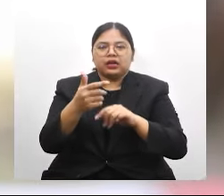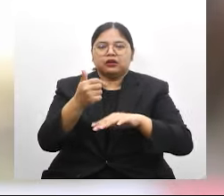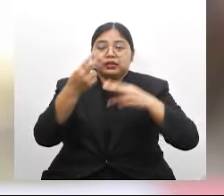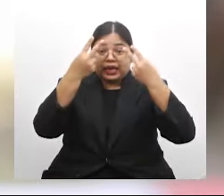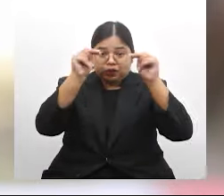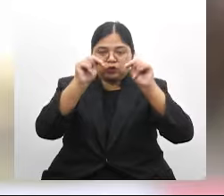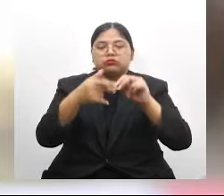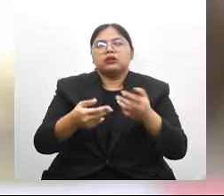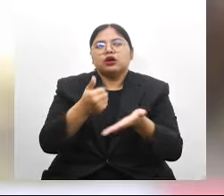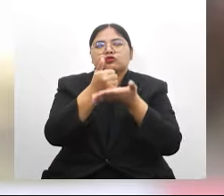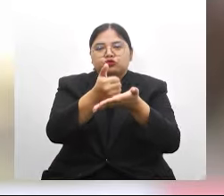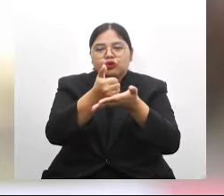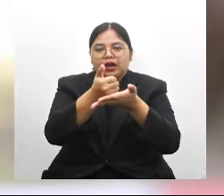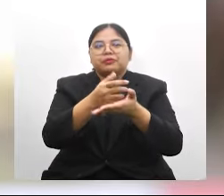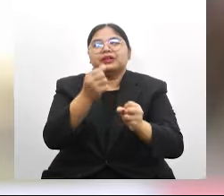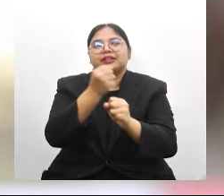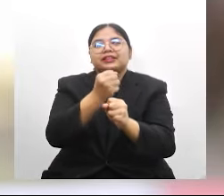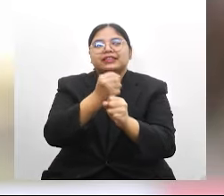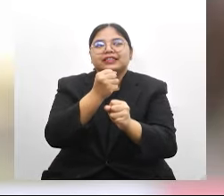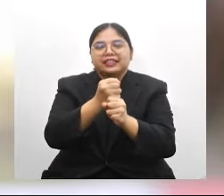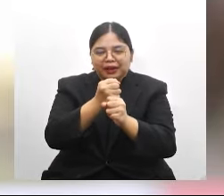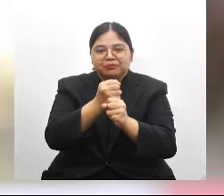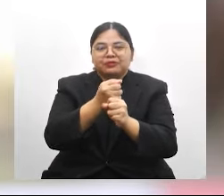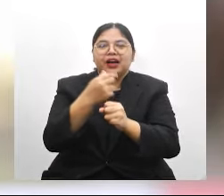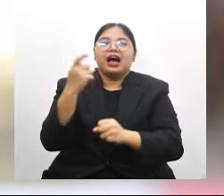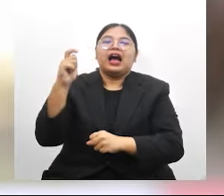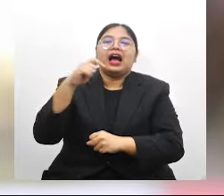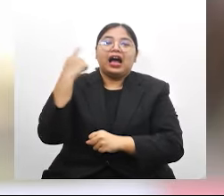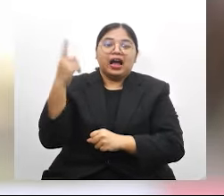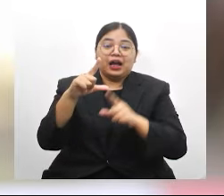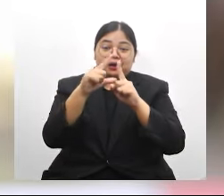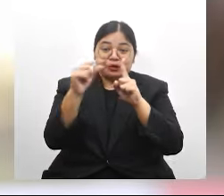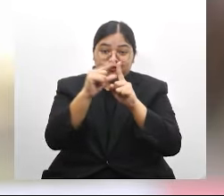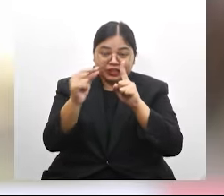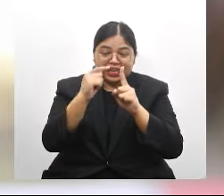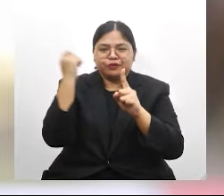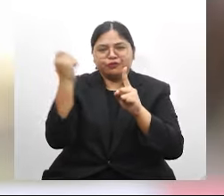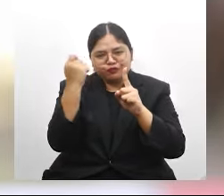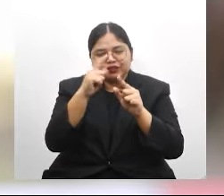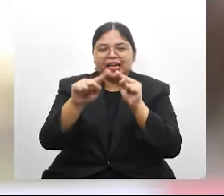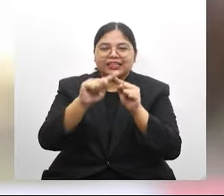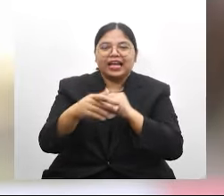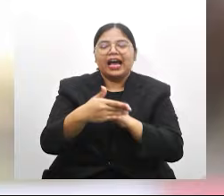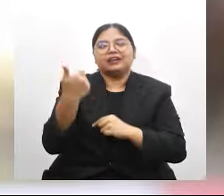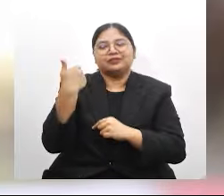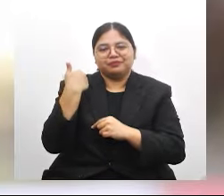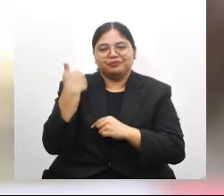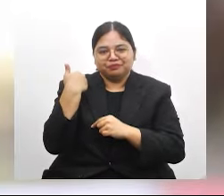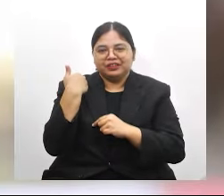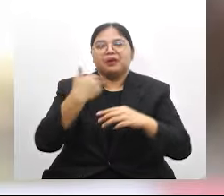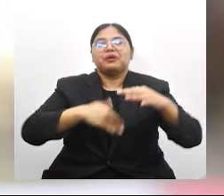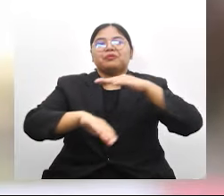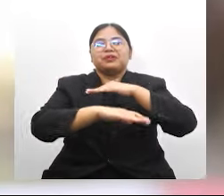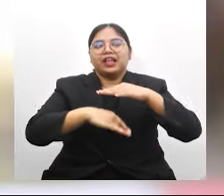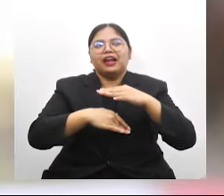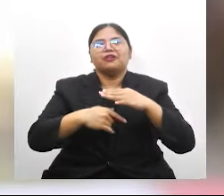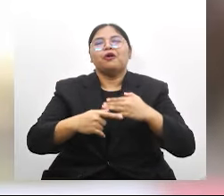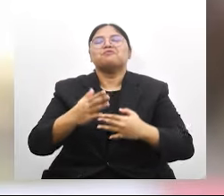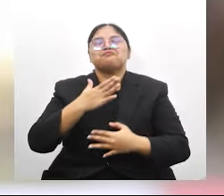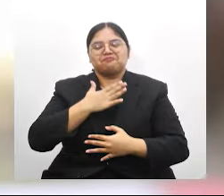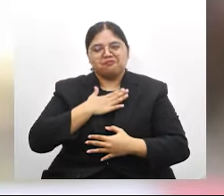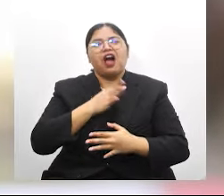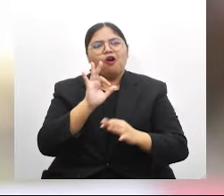โครงการยุวมัคคุเทศอยู่ก่อนแล้วนะคะที่จะคอยซัพพอร์ตให้กับนักเรียนให้มีพื้นฐานในเรื่องนี้นะคะท่านก็ยินดีด้วยเป็นอย่างยิ่งที่เราจะ